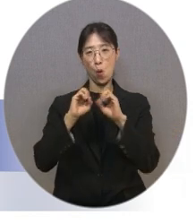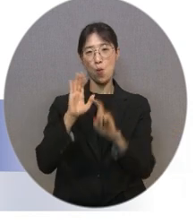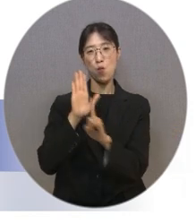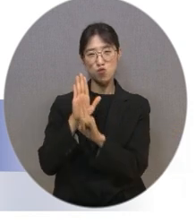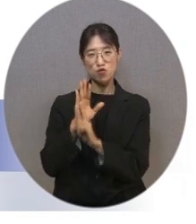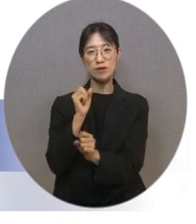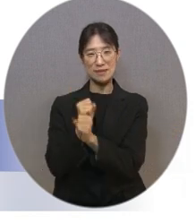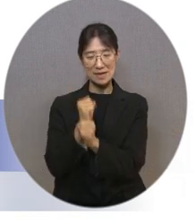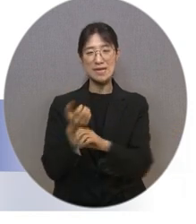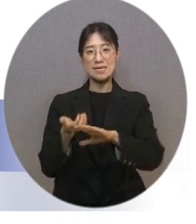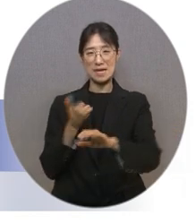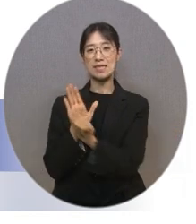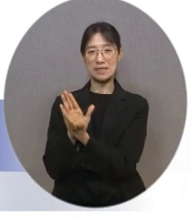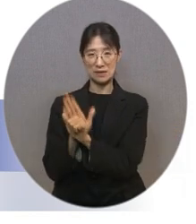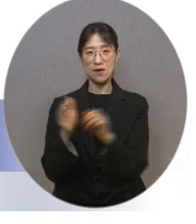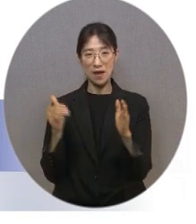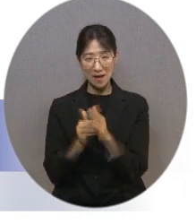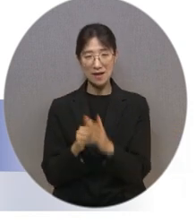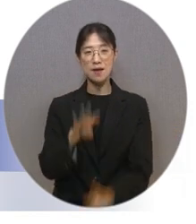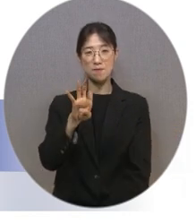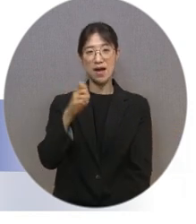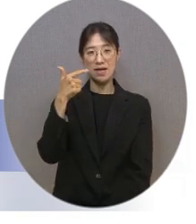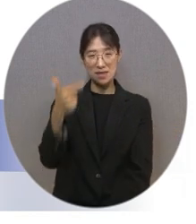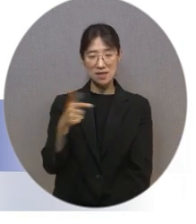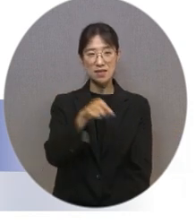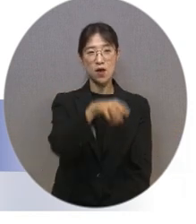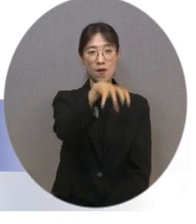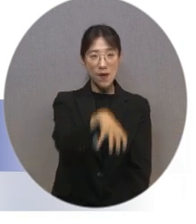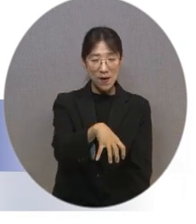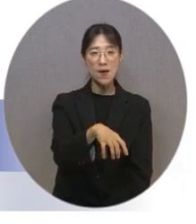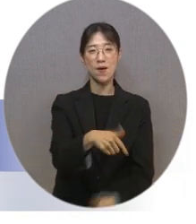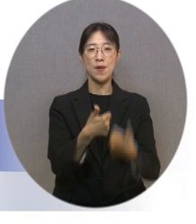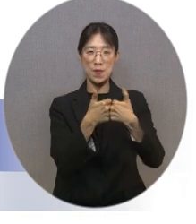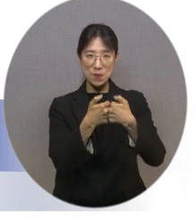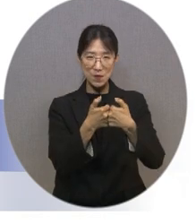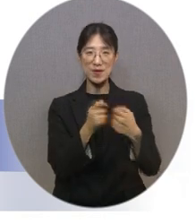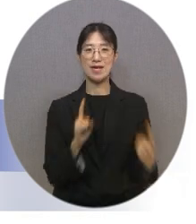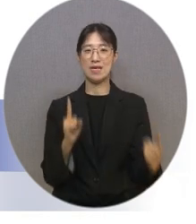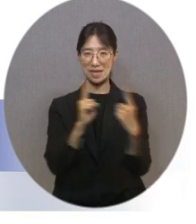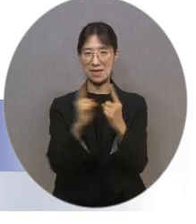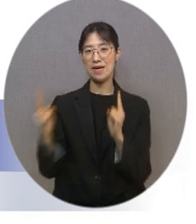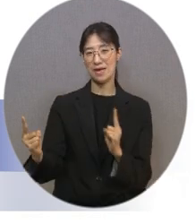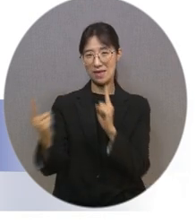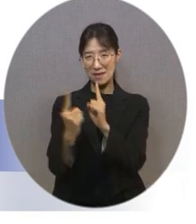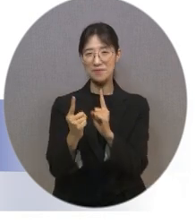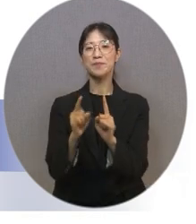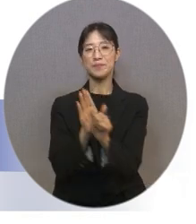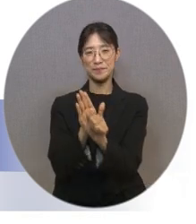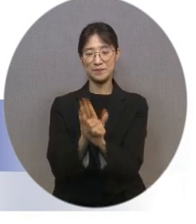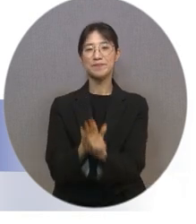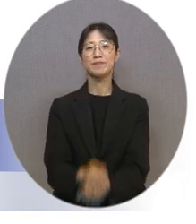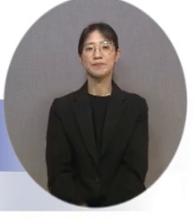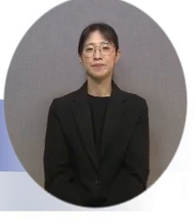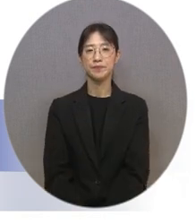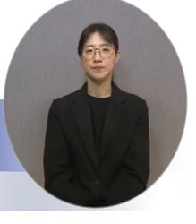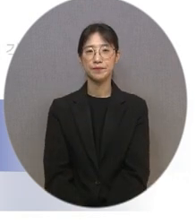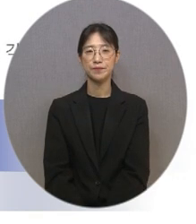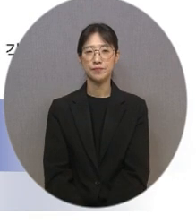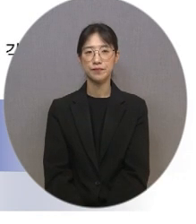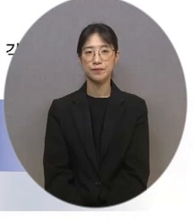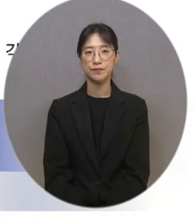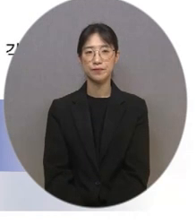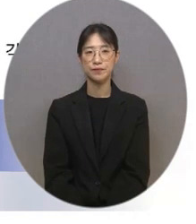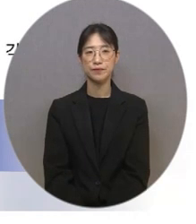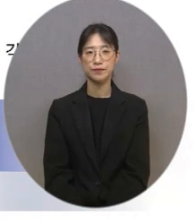등을 사전 지원하고 총 46개 현재 바이어와 1대일 수출 상담을 매칭 했다고